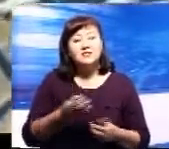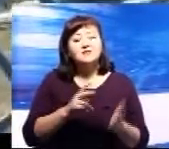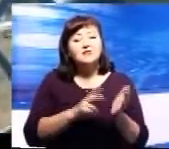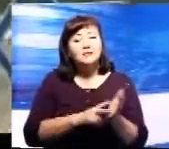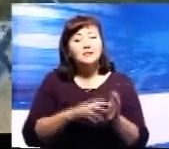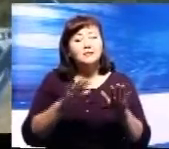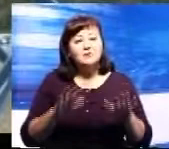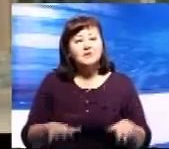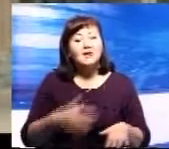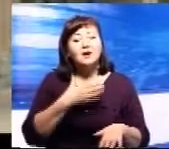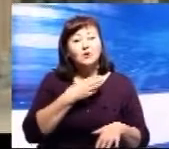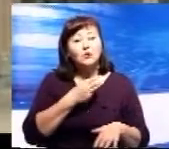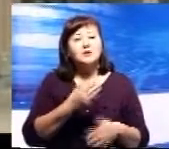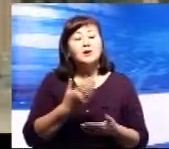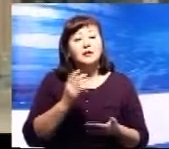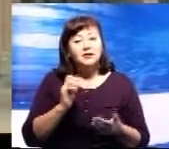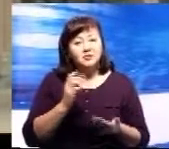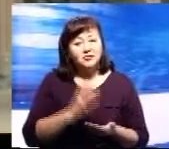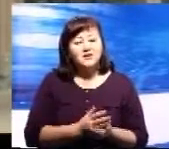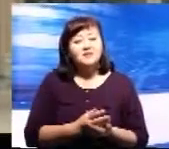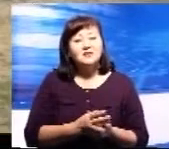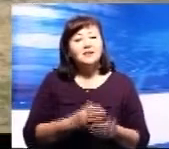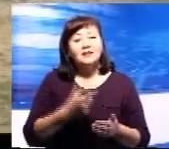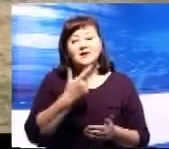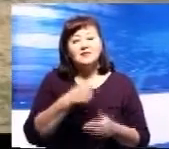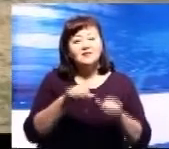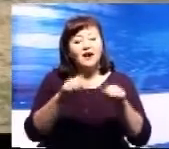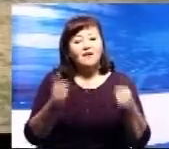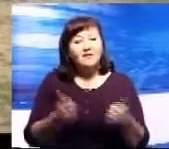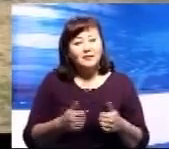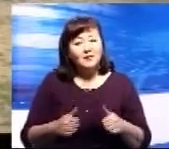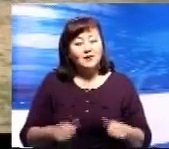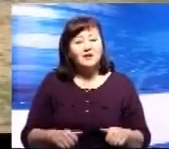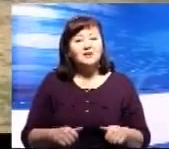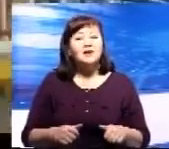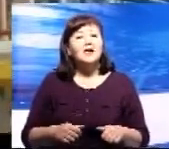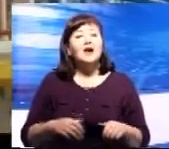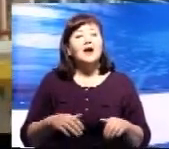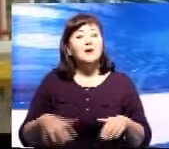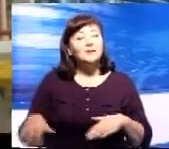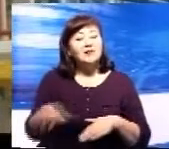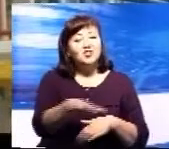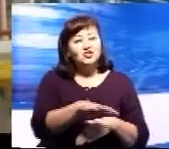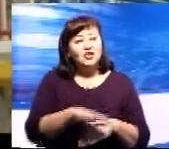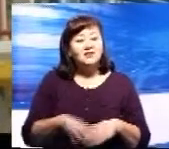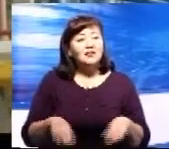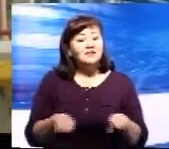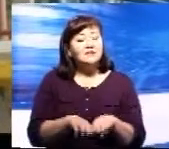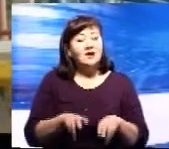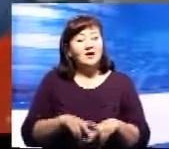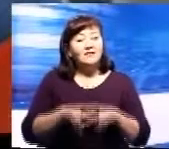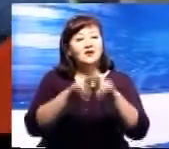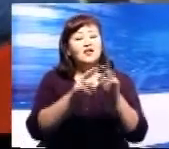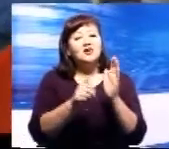уже установлены современные детские площадки. Аналоги тех, что украшают дворы домов Астаны. На эти цели городской бюджет выделил